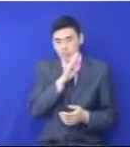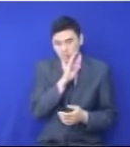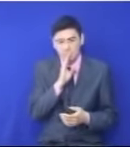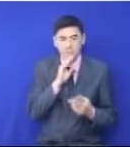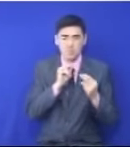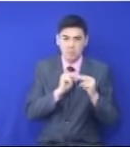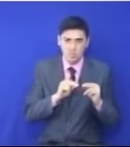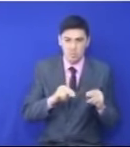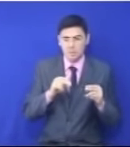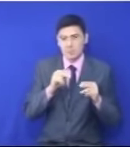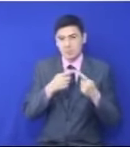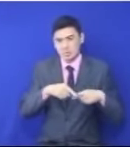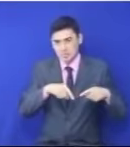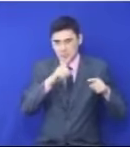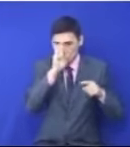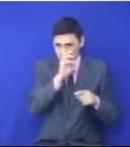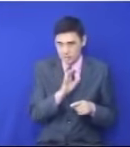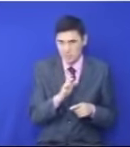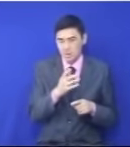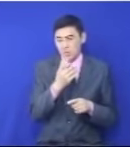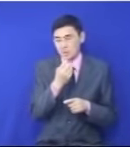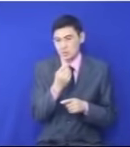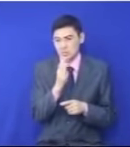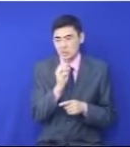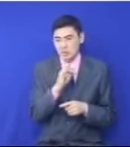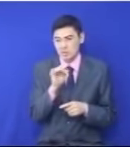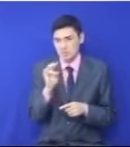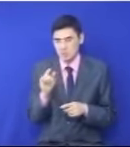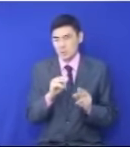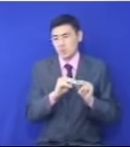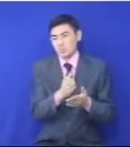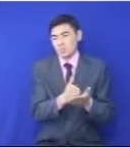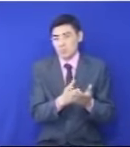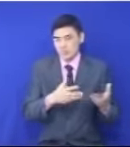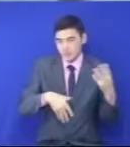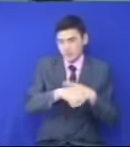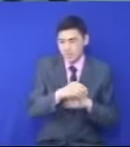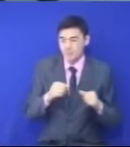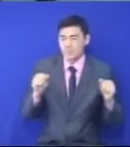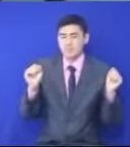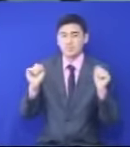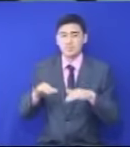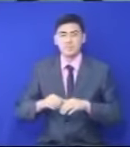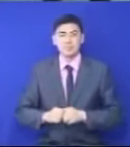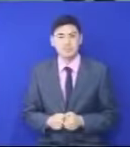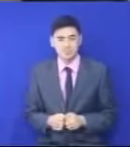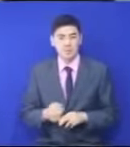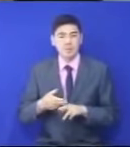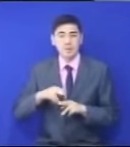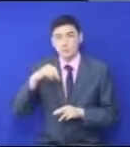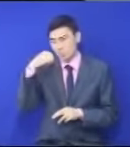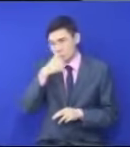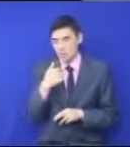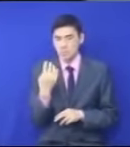школ, члены неправительственных организаций и ветераны образования. Подробности у наших коллег. В текущем учебном году